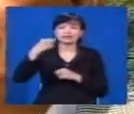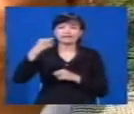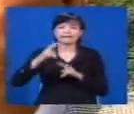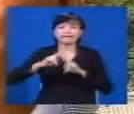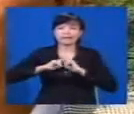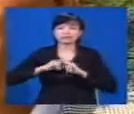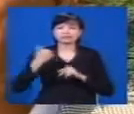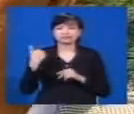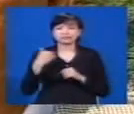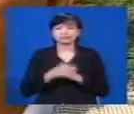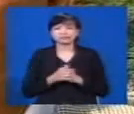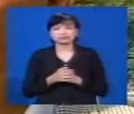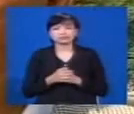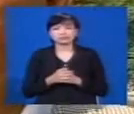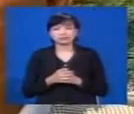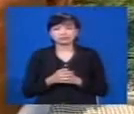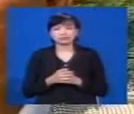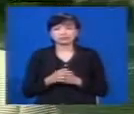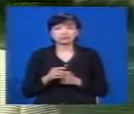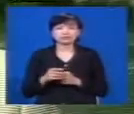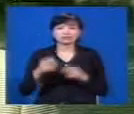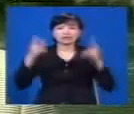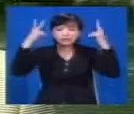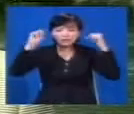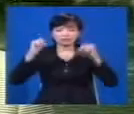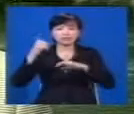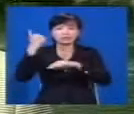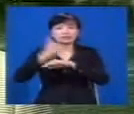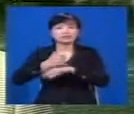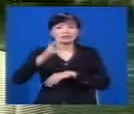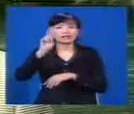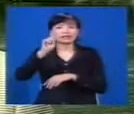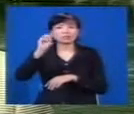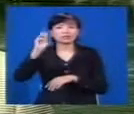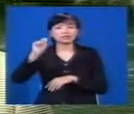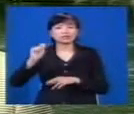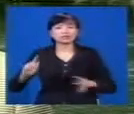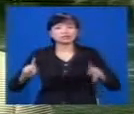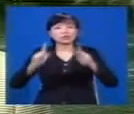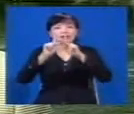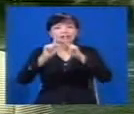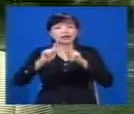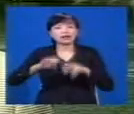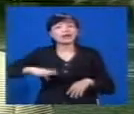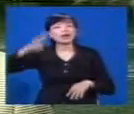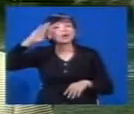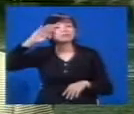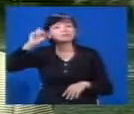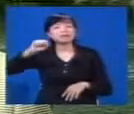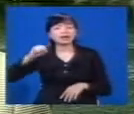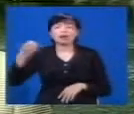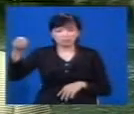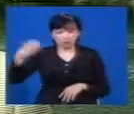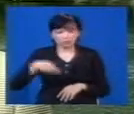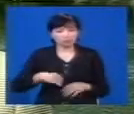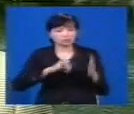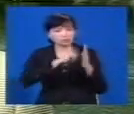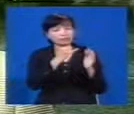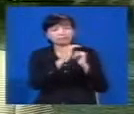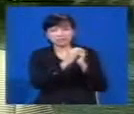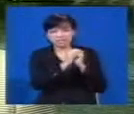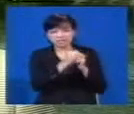องนะครับว่าเพราะท่านเป็นรัฐมนตรีกลาโหมนะฮะเนี่ยอย่างเช่นที่อำเภอที่จังหวัดปัจจินเนี่ยนะครับก็มีจุดส